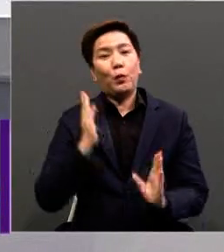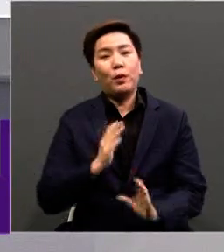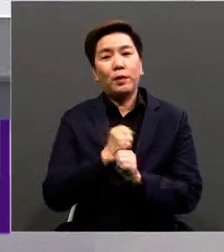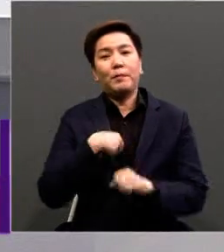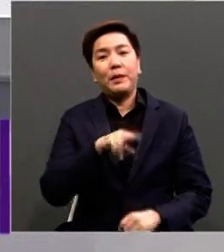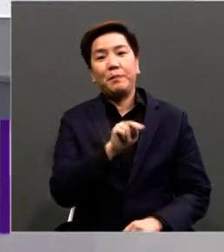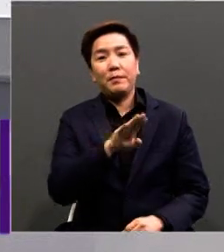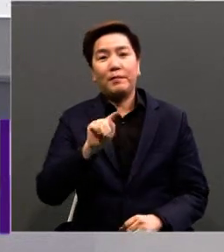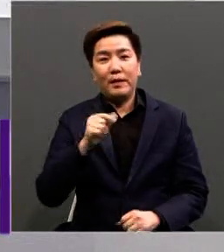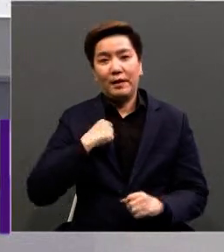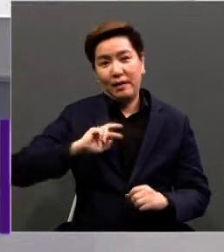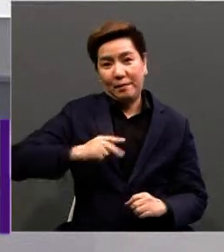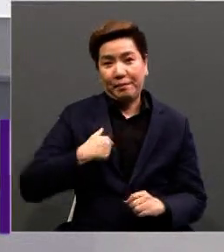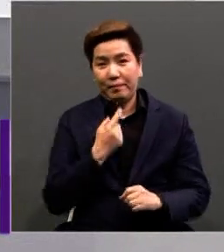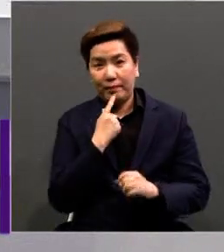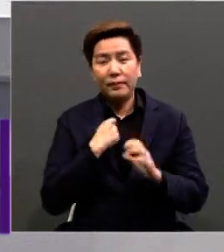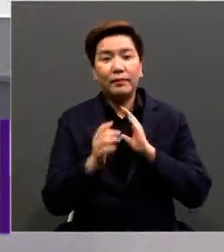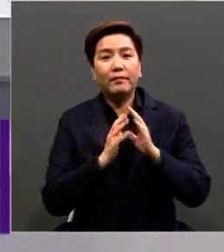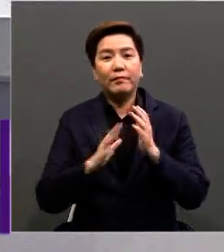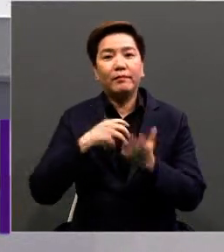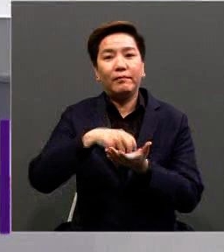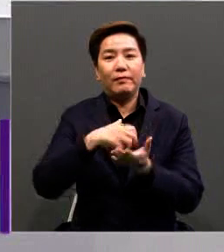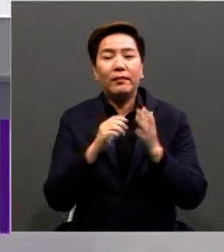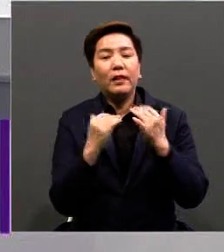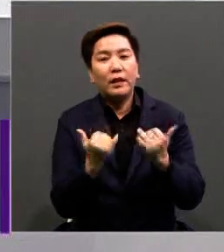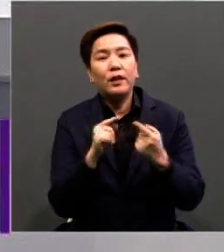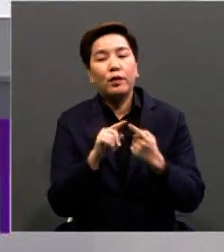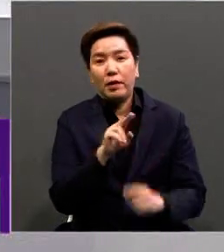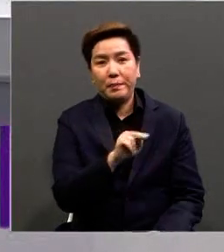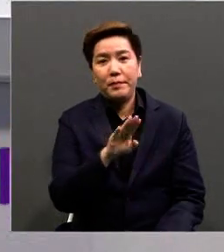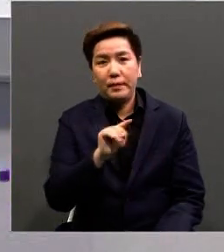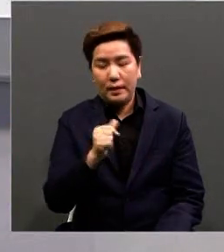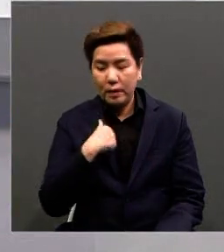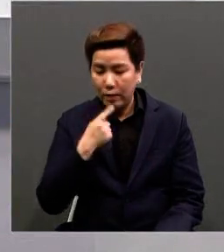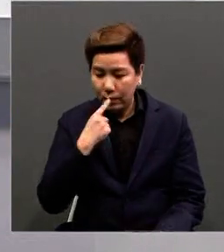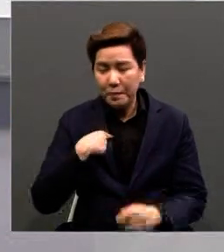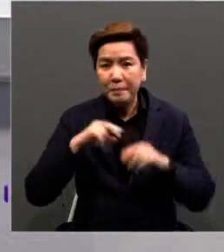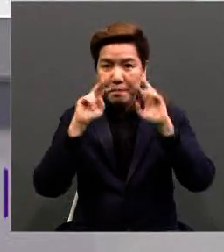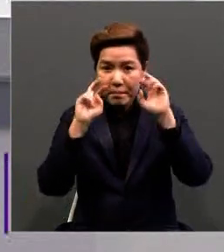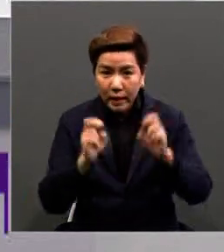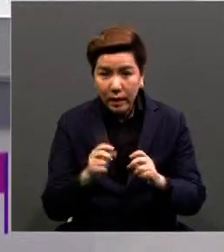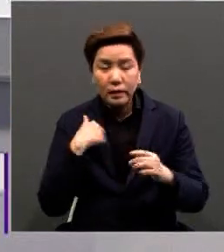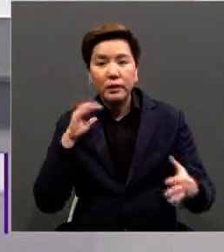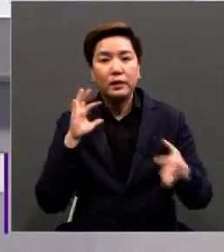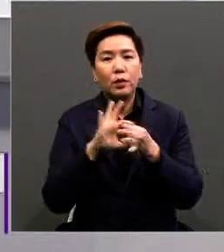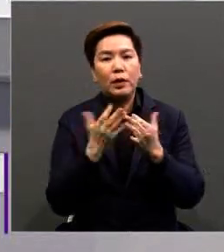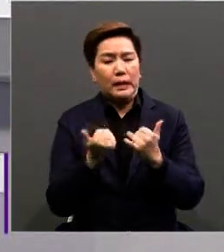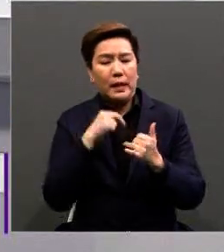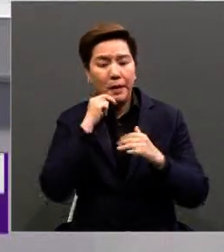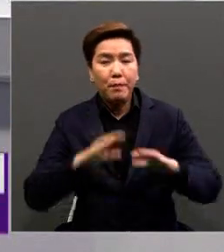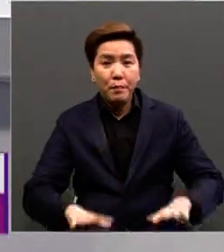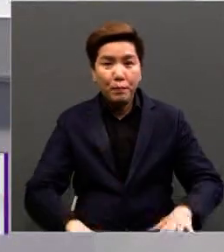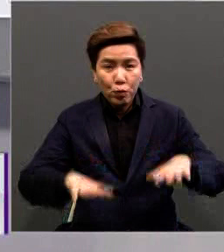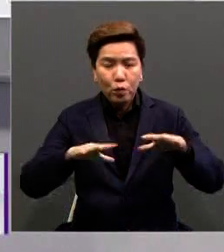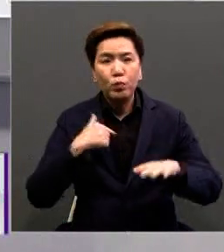และอาจารย์ล่ามภาษามือวันนี้อาจารย์คมคิดสันสนาเกียรติครับ NBT News วันนี้ก็ตามกันหลากหลายประเด็นนะครับอย่างเช่นในเรื่องของน้ำท่วมน